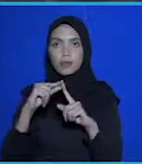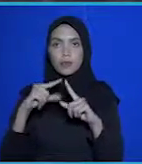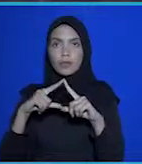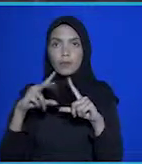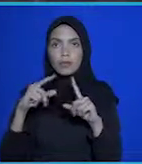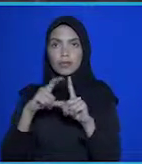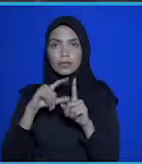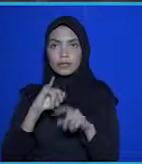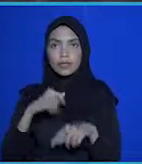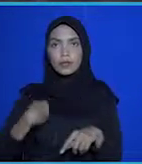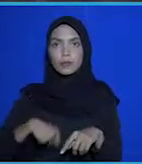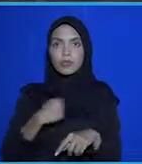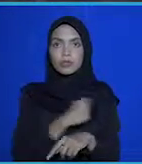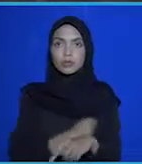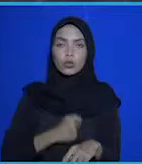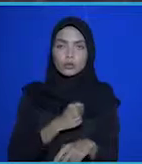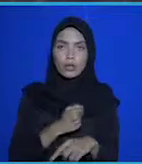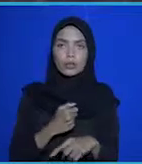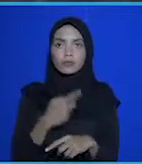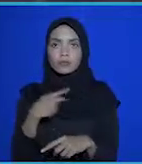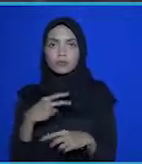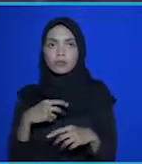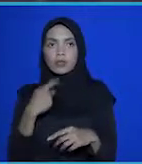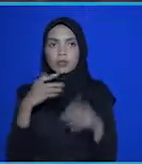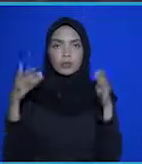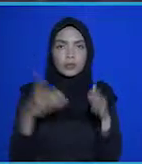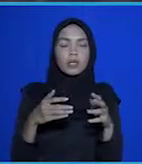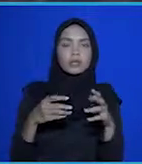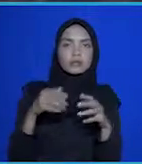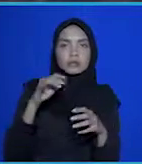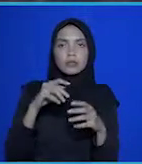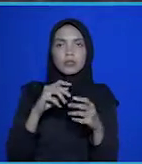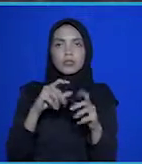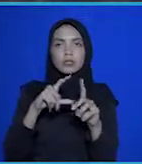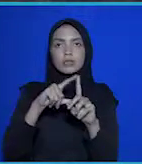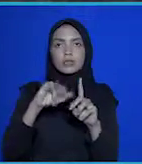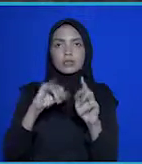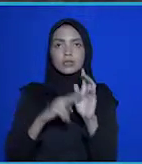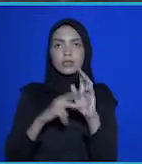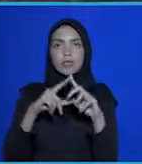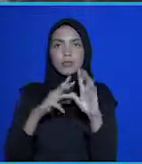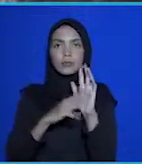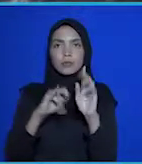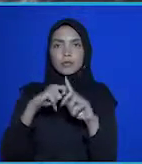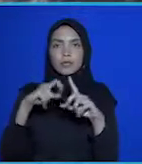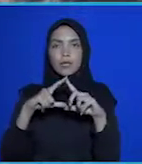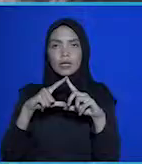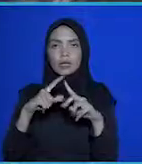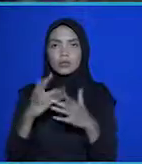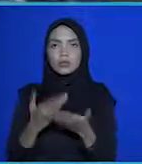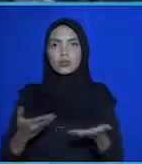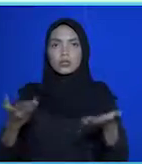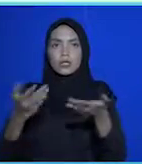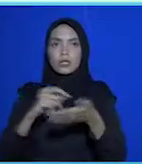Bidang Perubahan dan Dinamika Sosial, Bapak Asep Sasa Purnama. Kami persilakan Pak